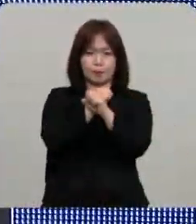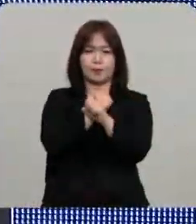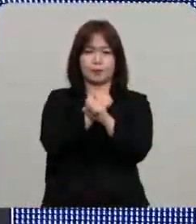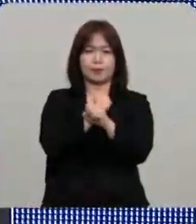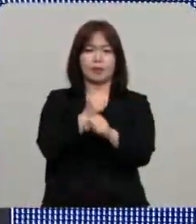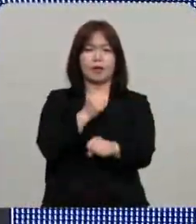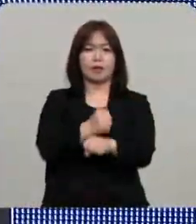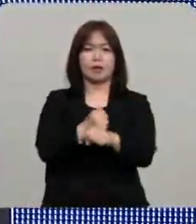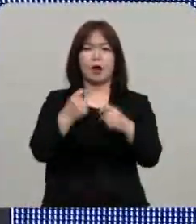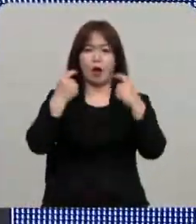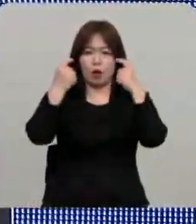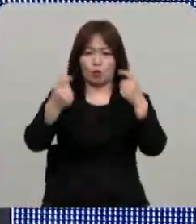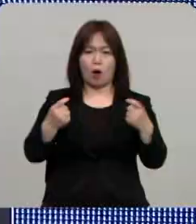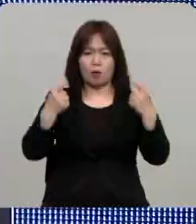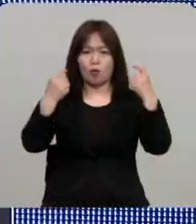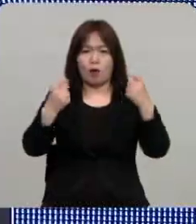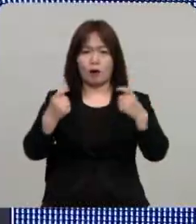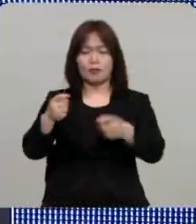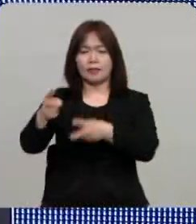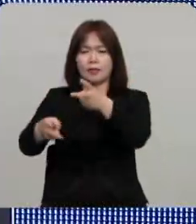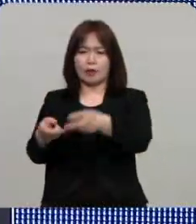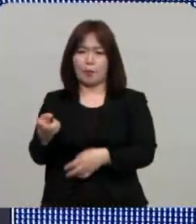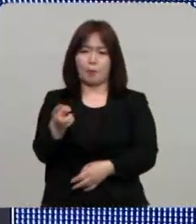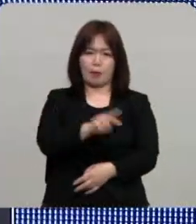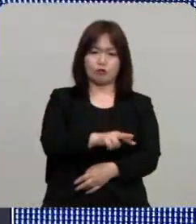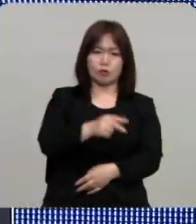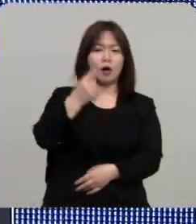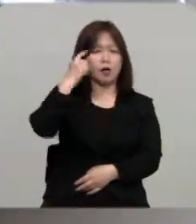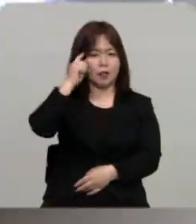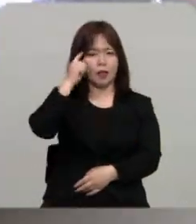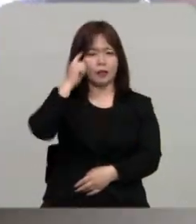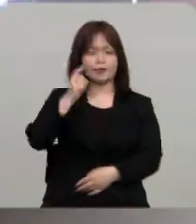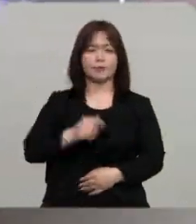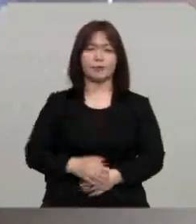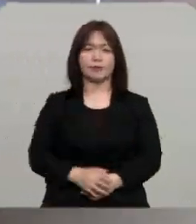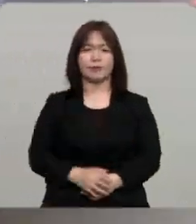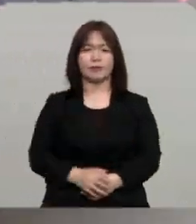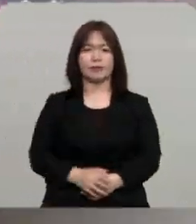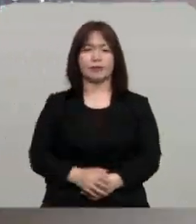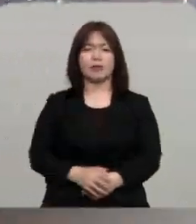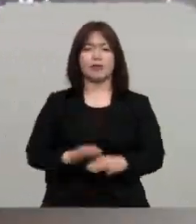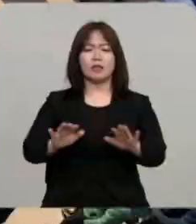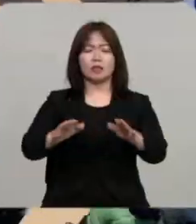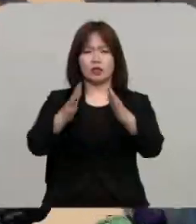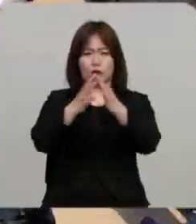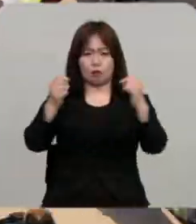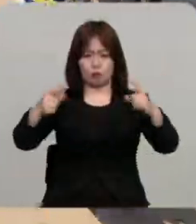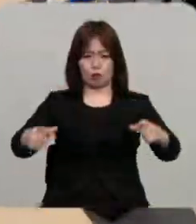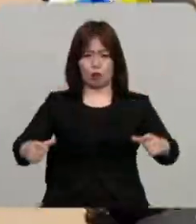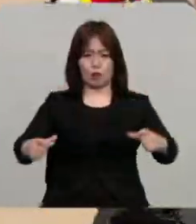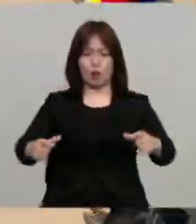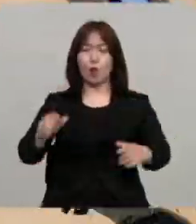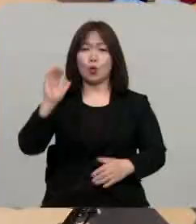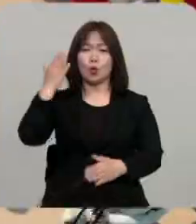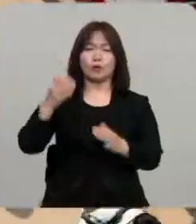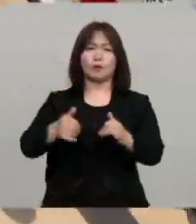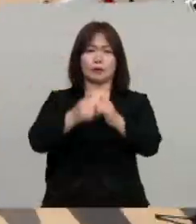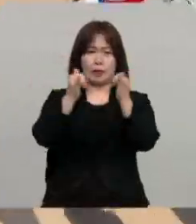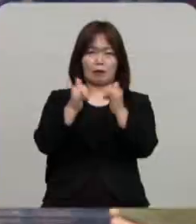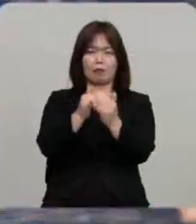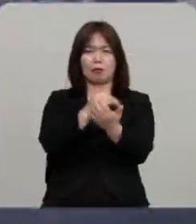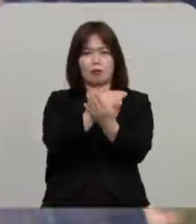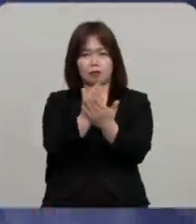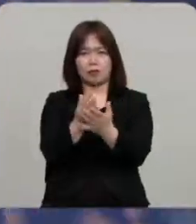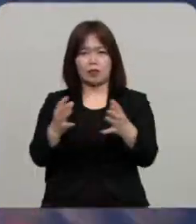이것을 관광과 산업으로 만들어낼 것인가. 천년 예향의 고장 전라북도가 근대화 산업화의 그늘을